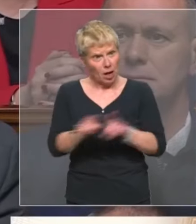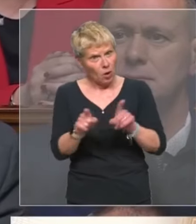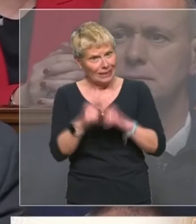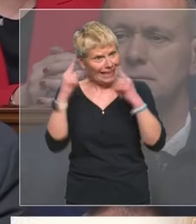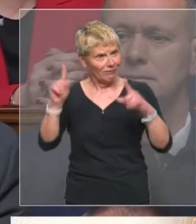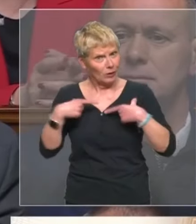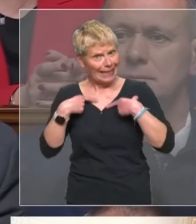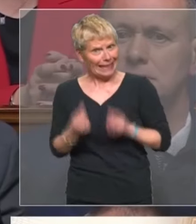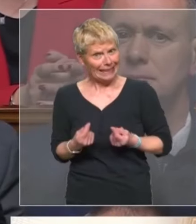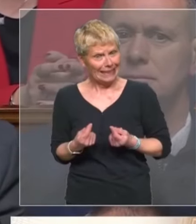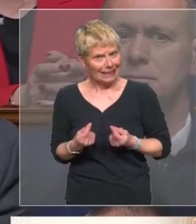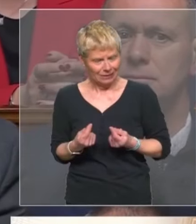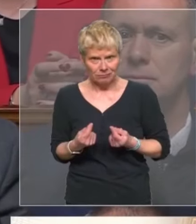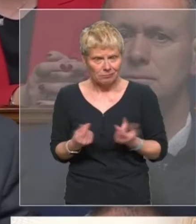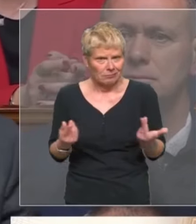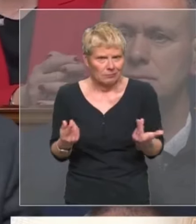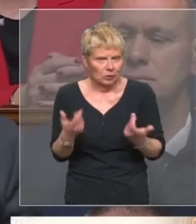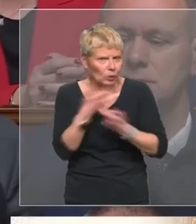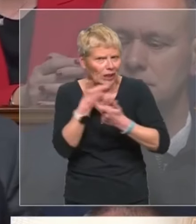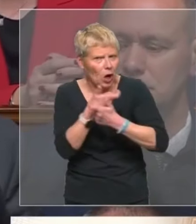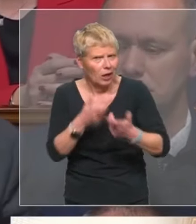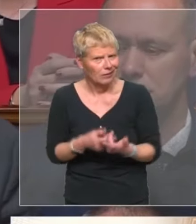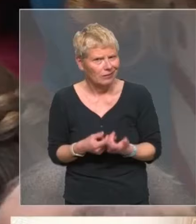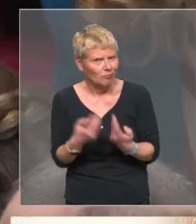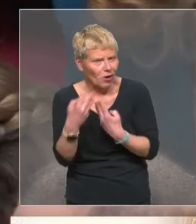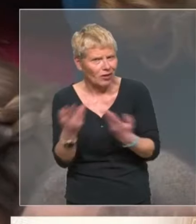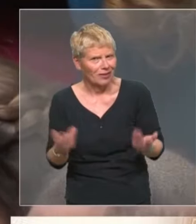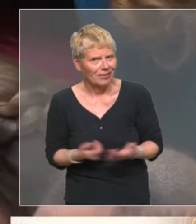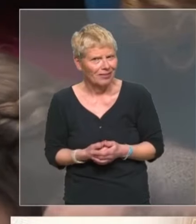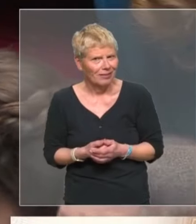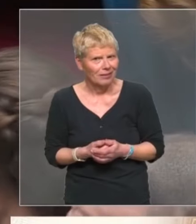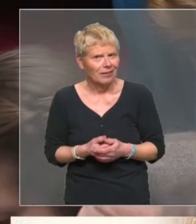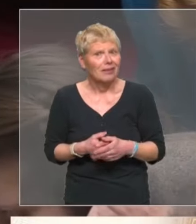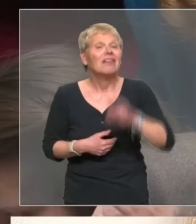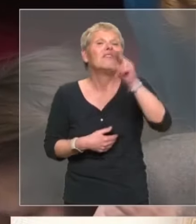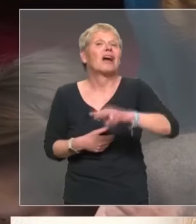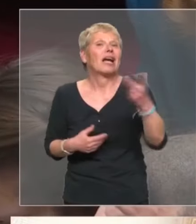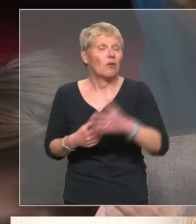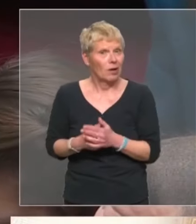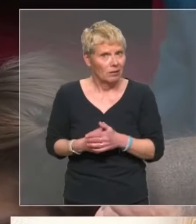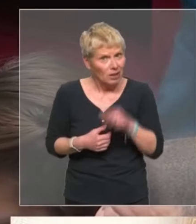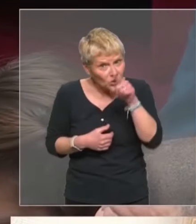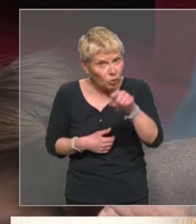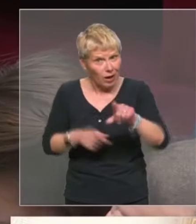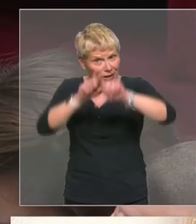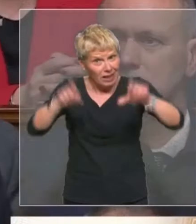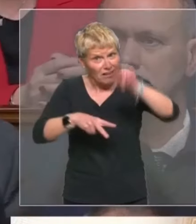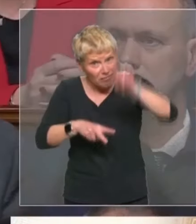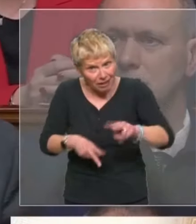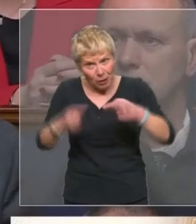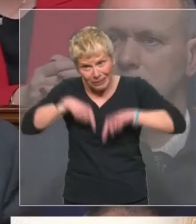laïcité mais de qui se moqueton au fond la vra question c'est est-ce que vous êtes vraiment ministre de l'éducation